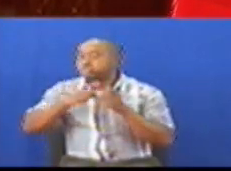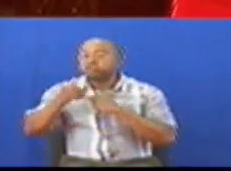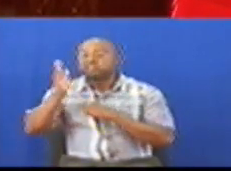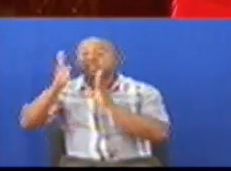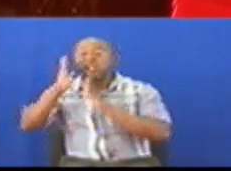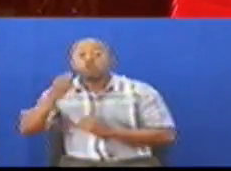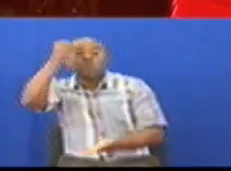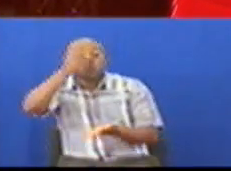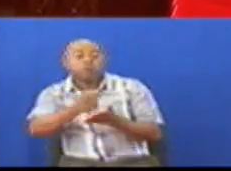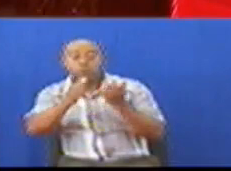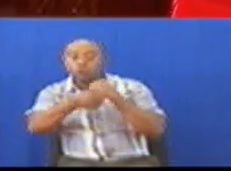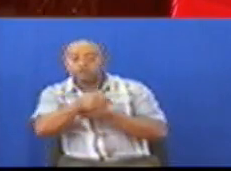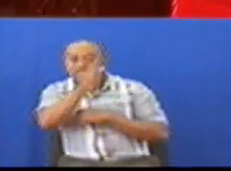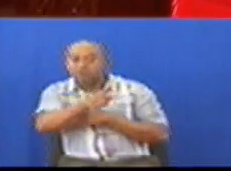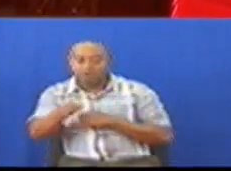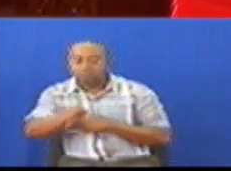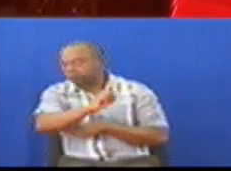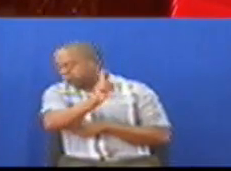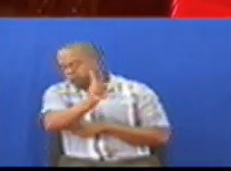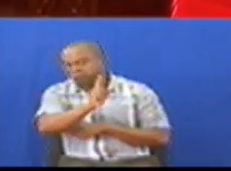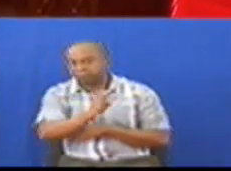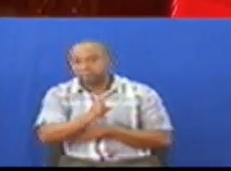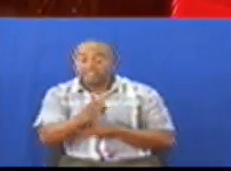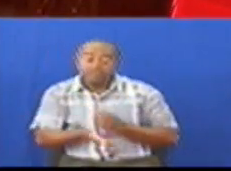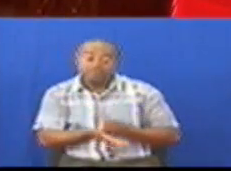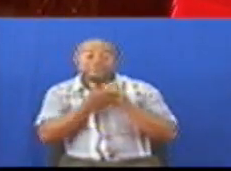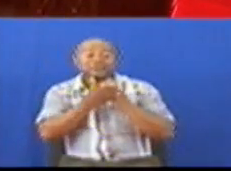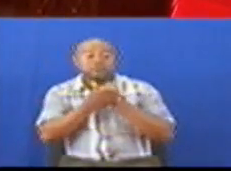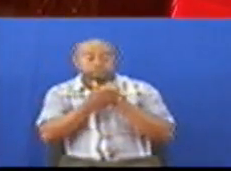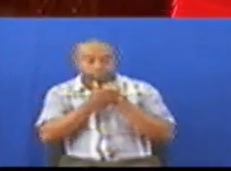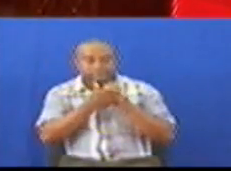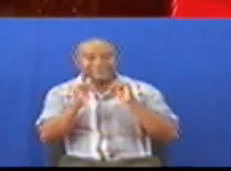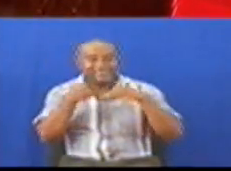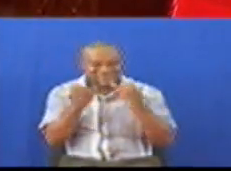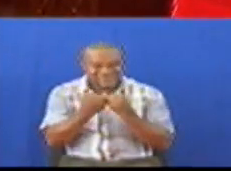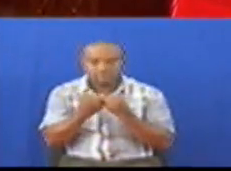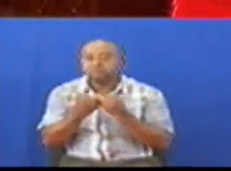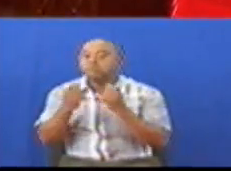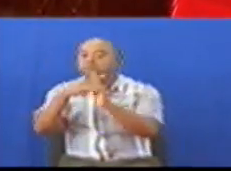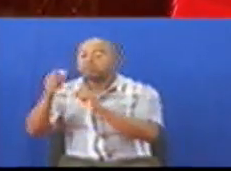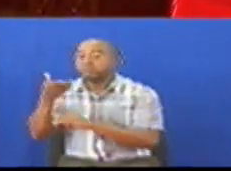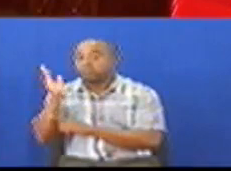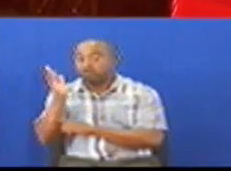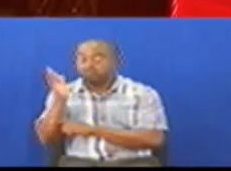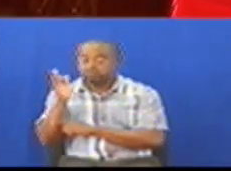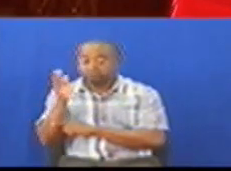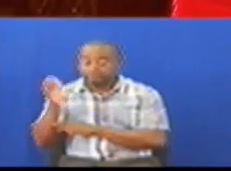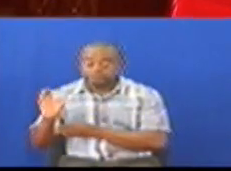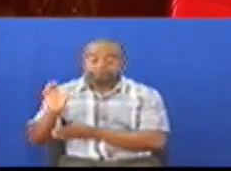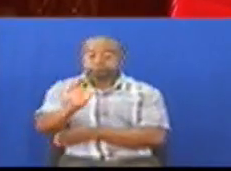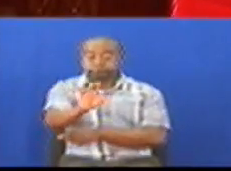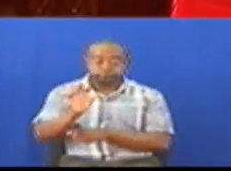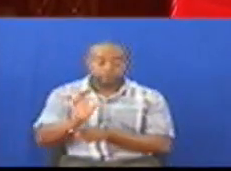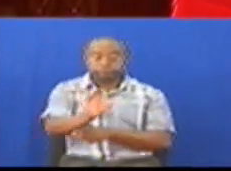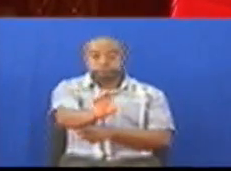ya wananchi. Misaada toka kwenye taasisi na asasi za serikali itasaidia tu pale tu ambapo jamii itakuwa tayari kwa misaada hiyo